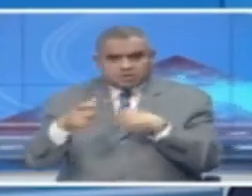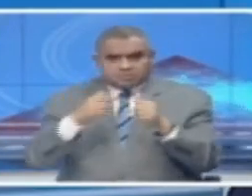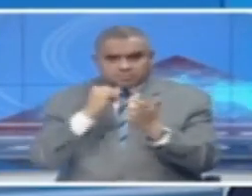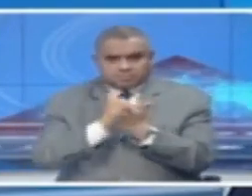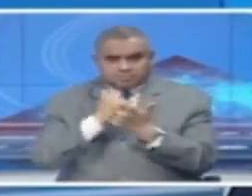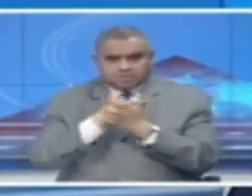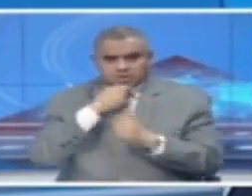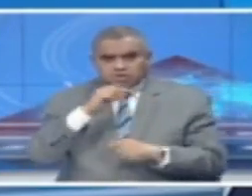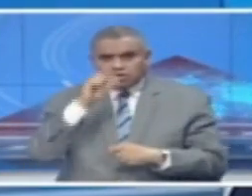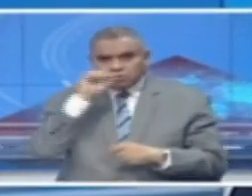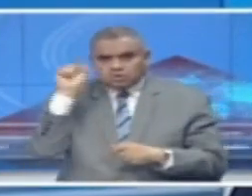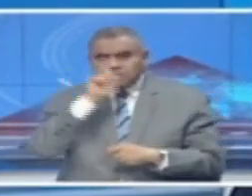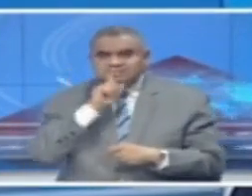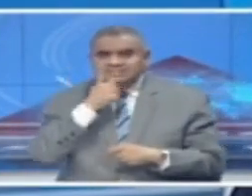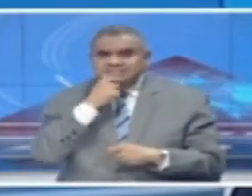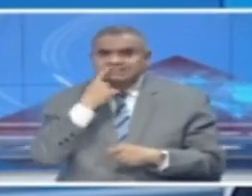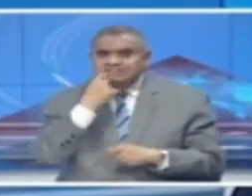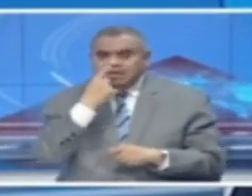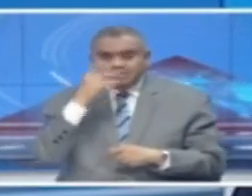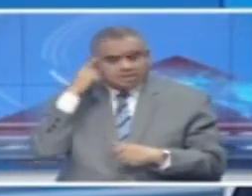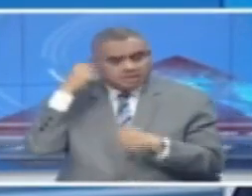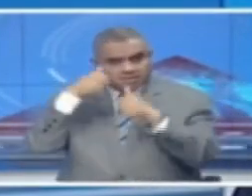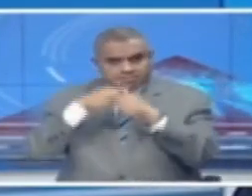دكتور سمير، بعد التحية، في الذكرى